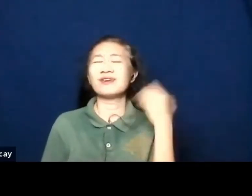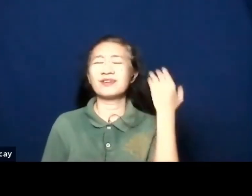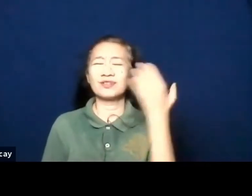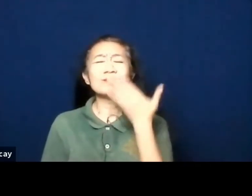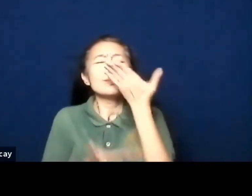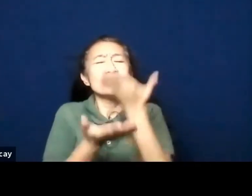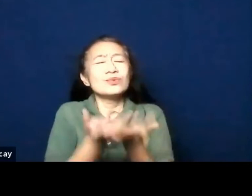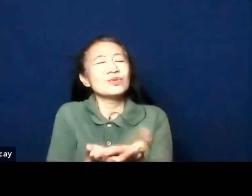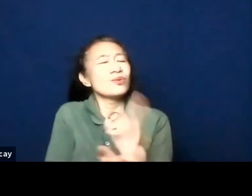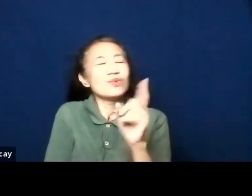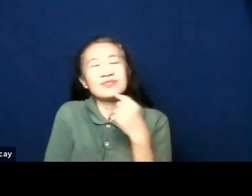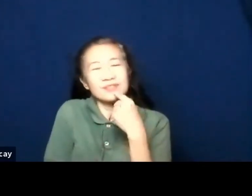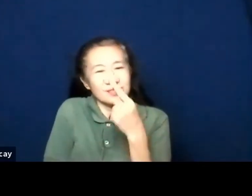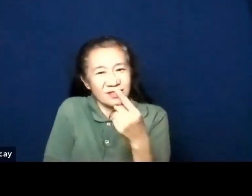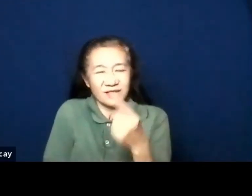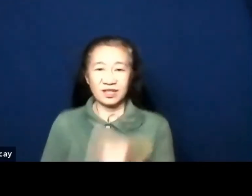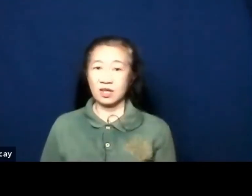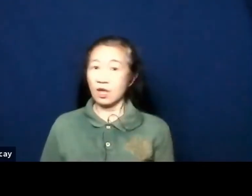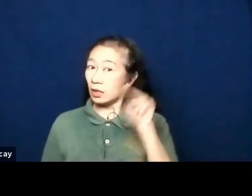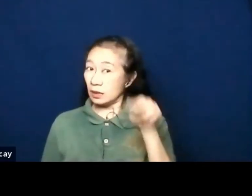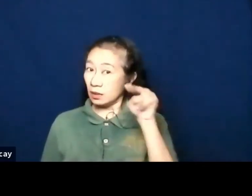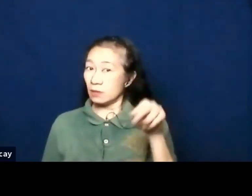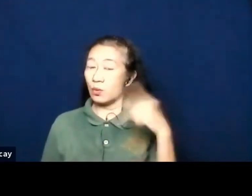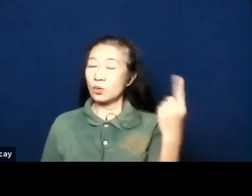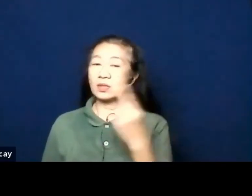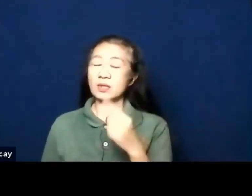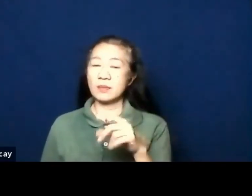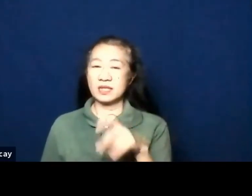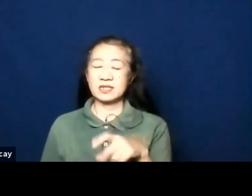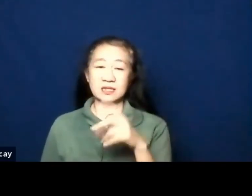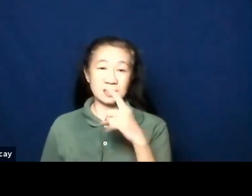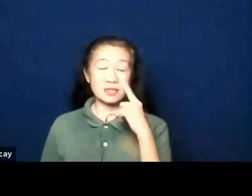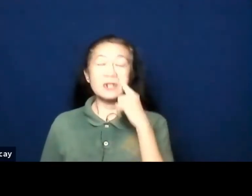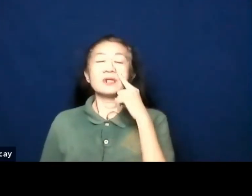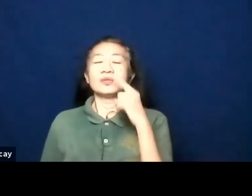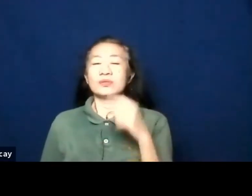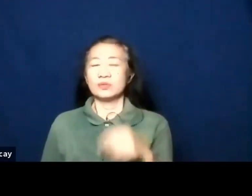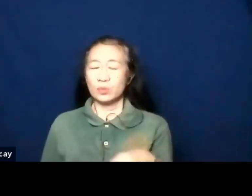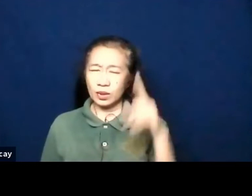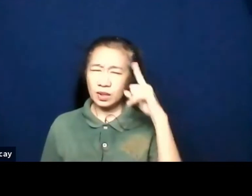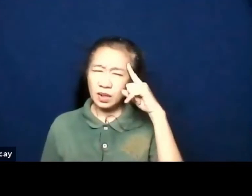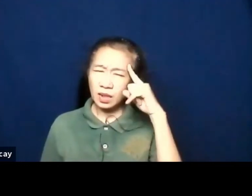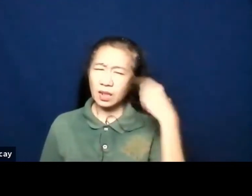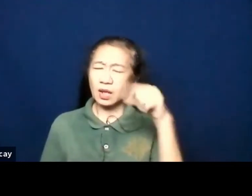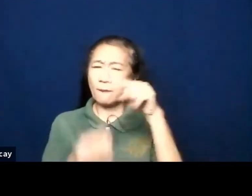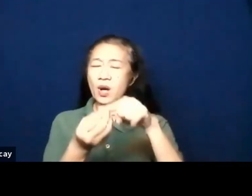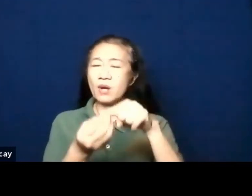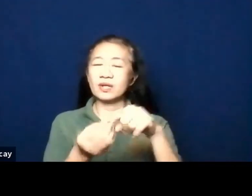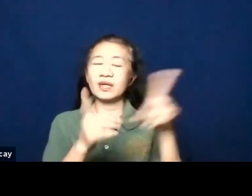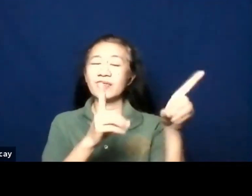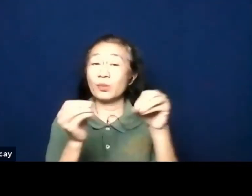mga sinabi. Kailangan lang nating seryosohang pag-isipan at